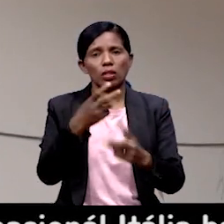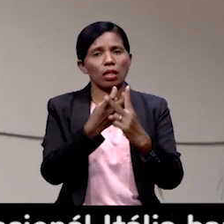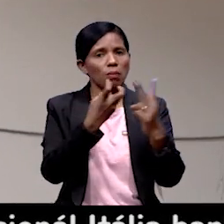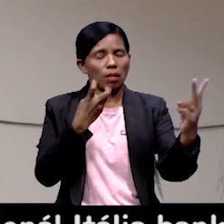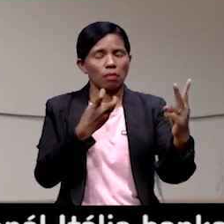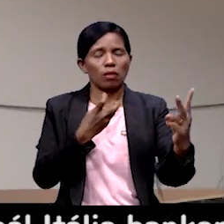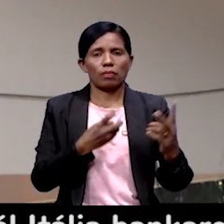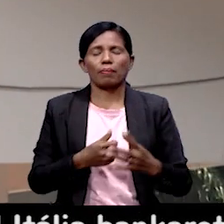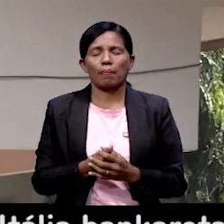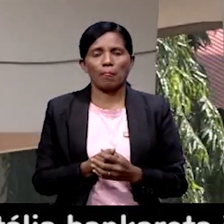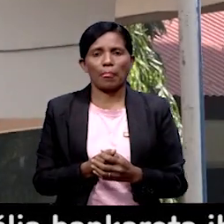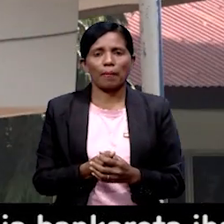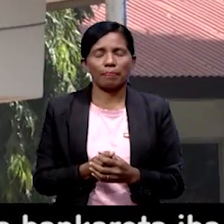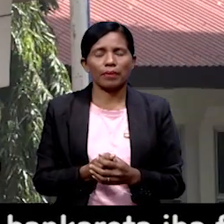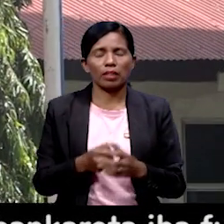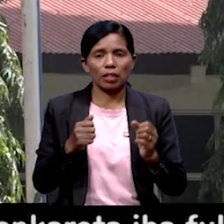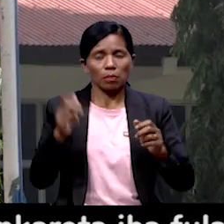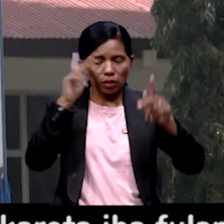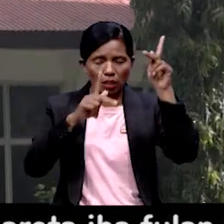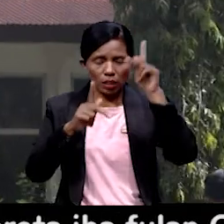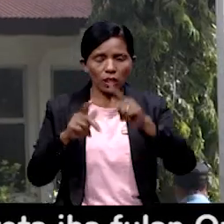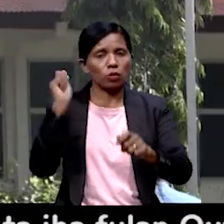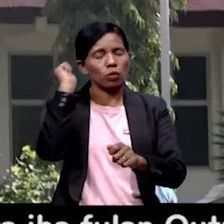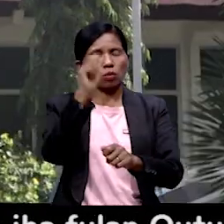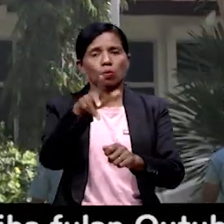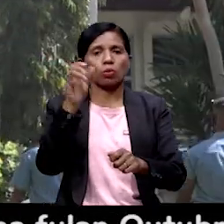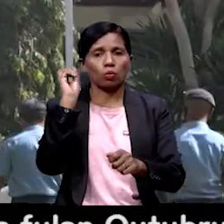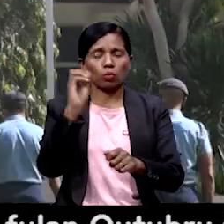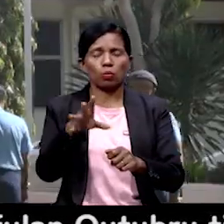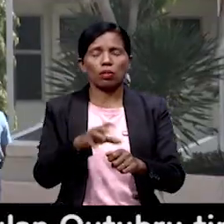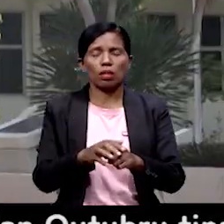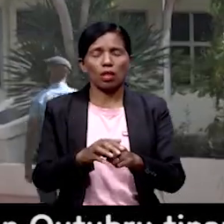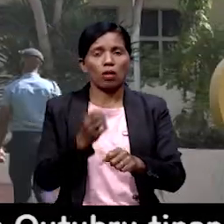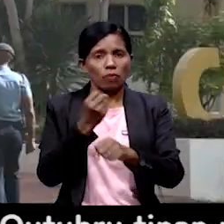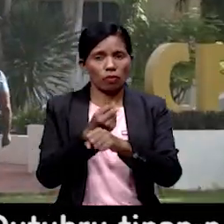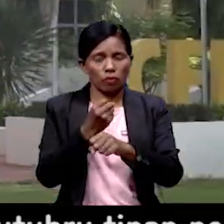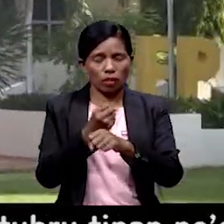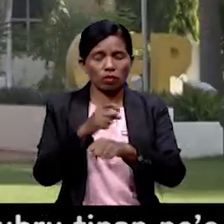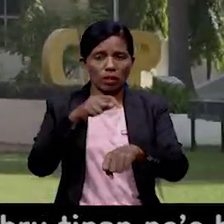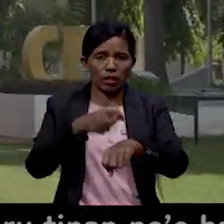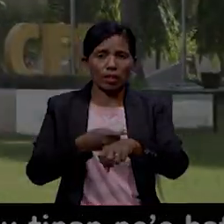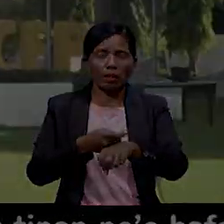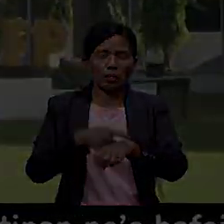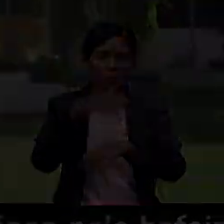de kaju rama ambon. Iya mas kaju tuh udah malu entre joven sih lah. Iya tempu kalan. Iya kapital dili. Justiniano Nano, GMN.